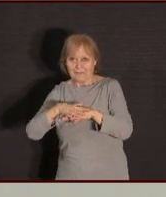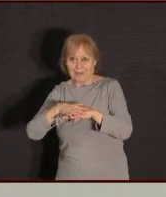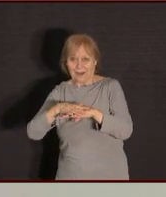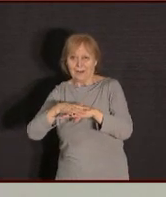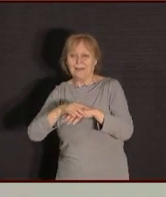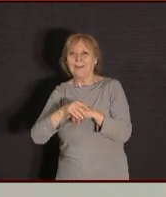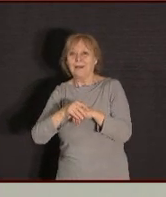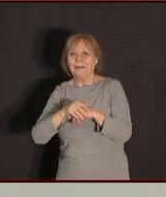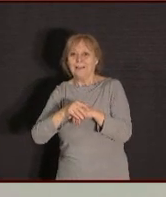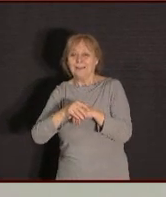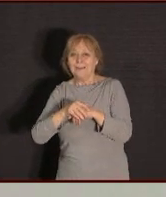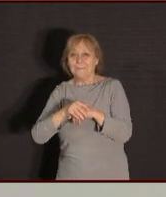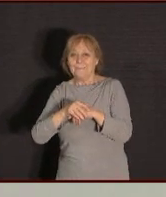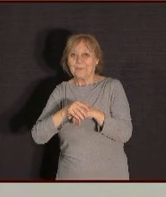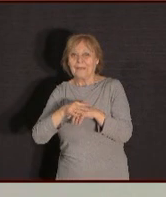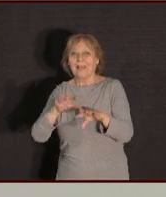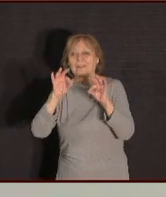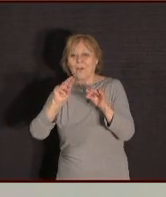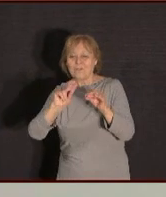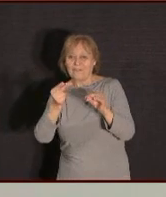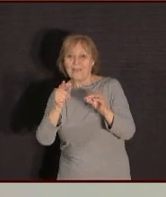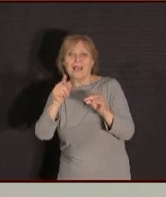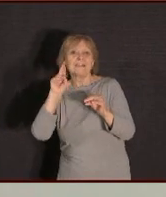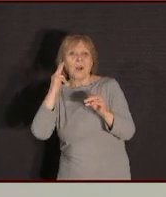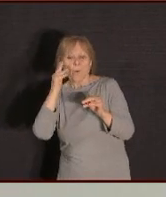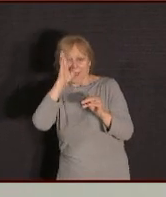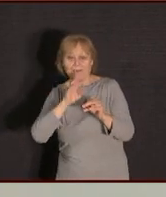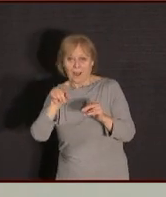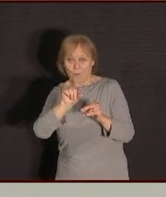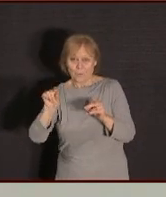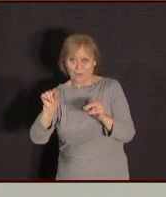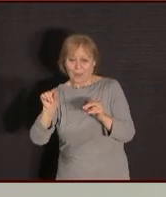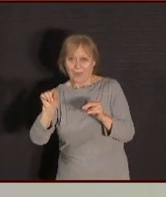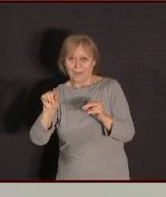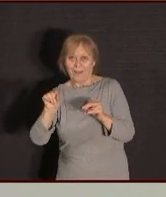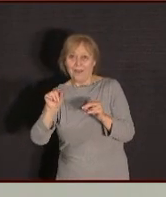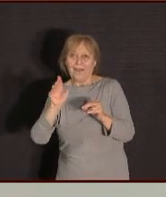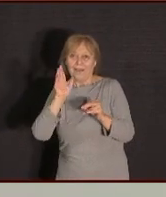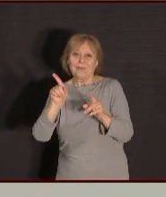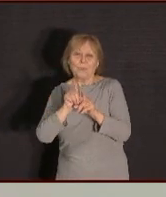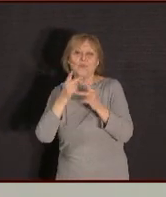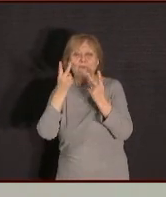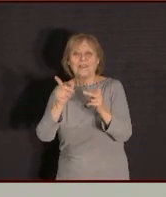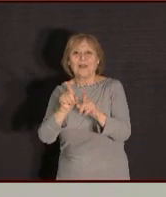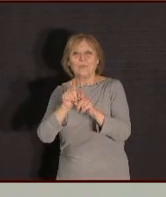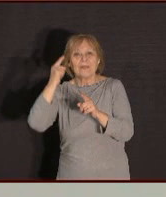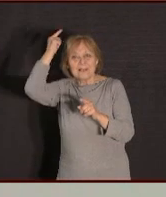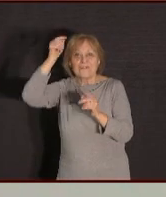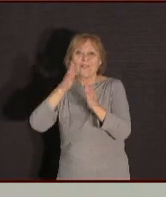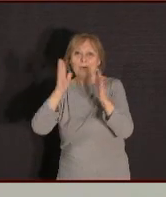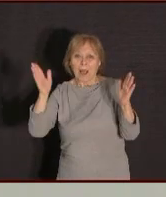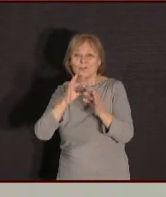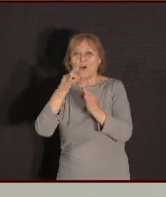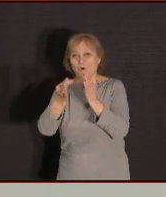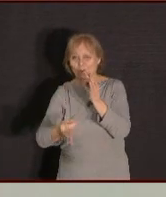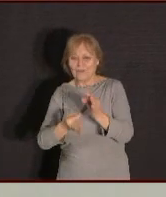RKC, najde zavihek za gluhe in naglušne in bodo tudi kakšno sveto mašo, tudi rožne